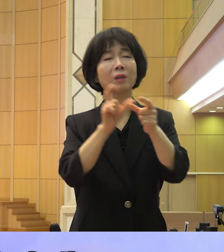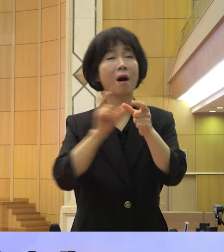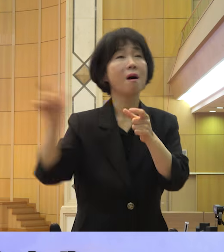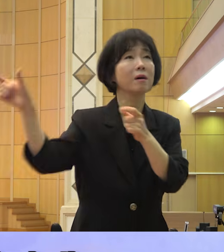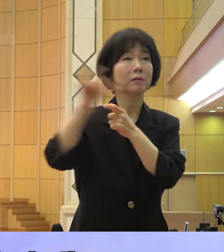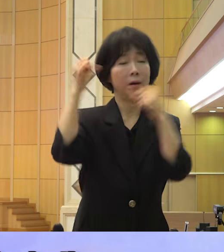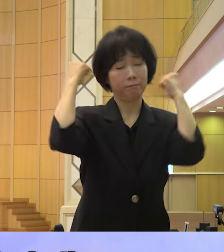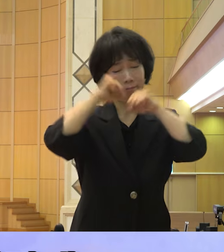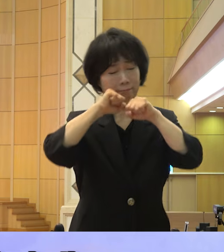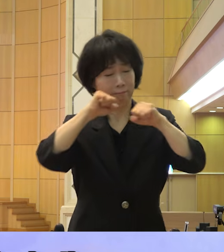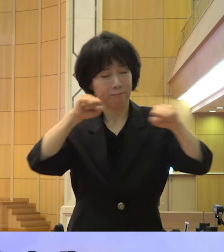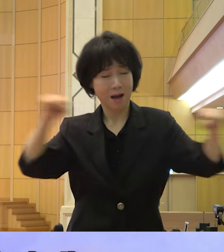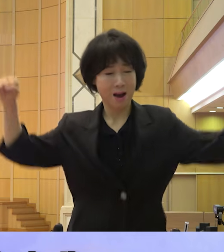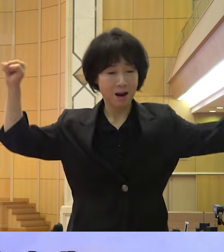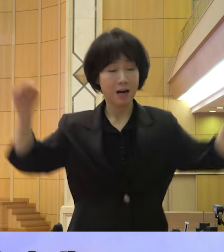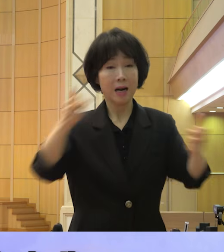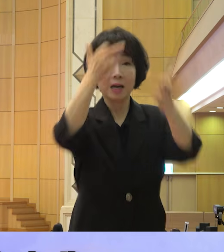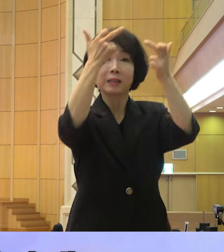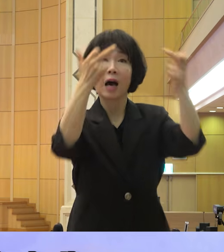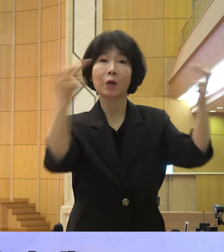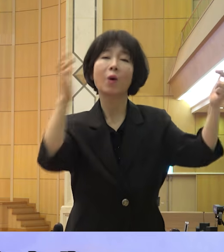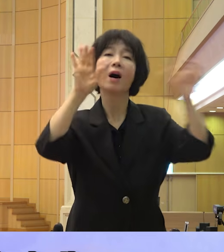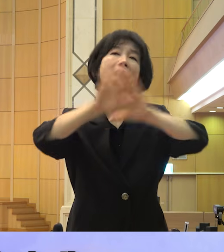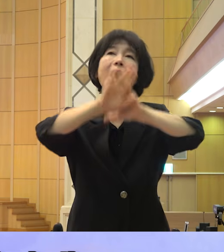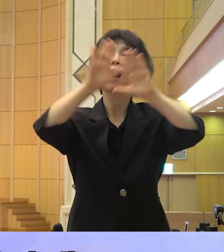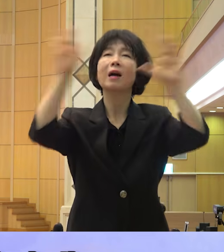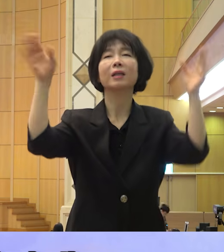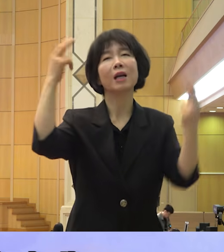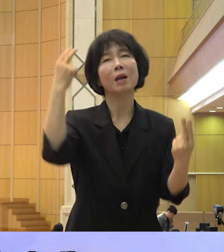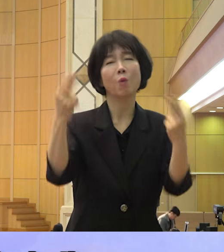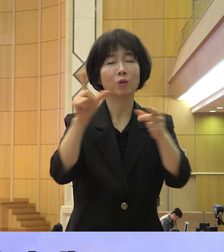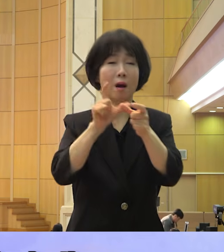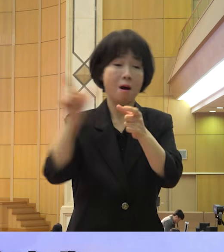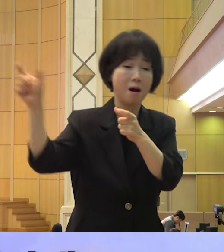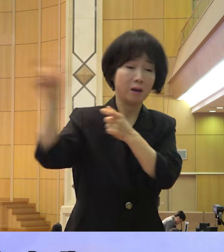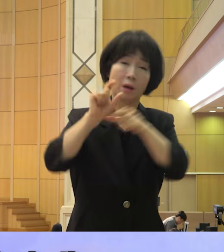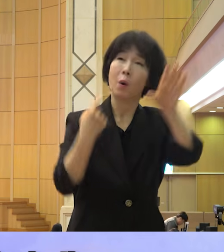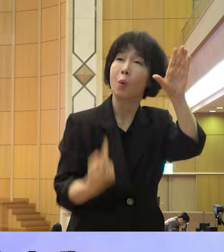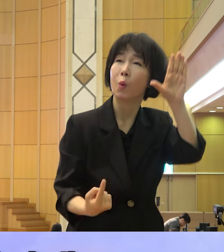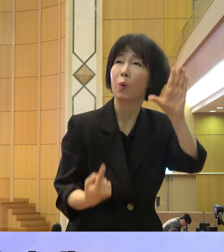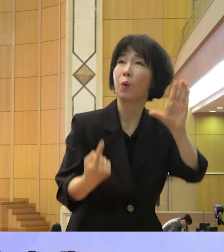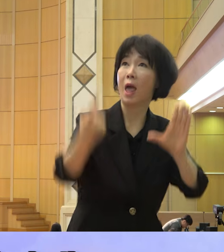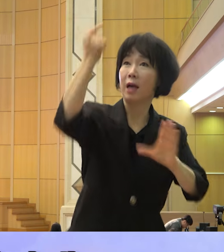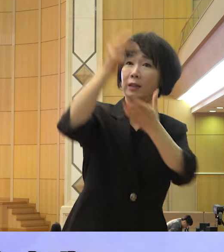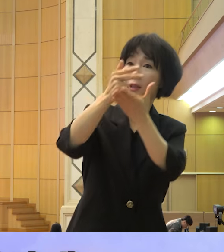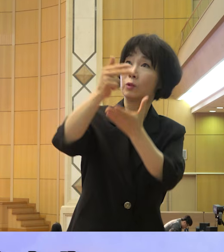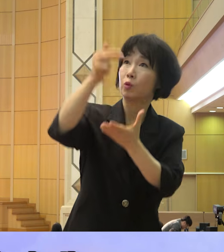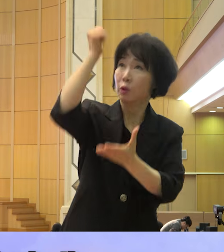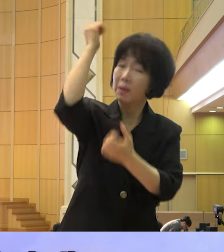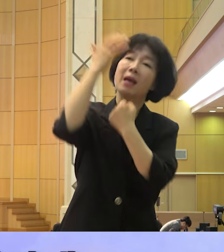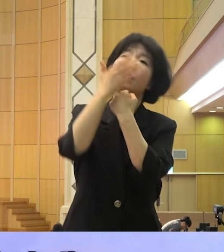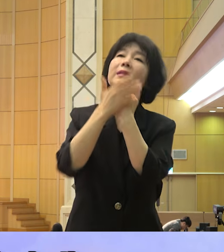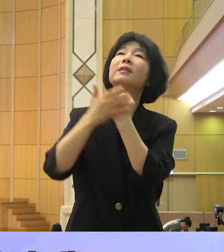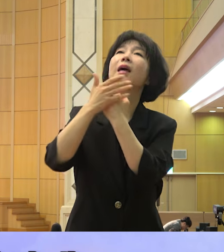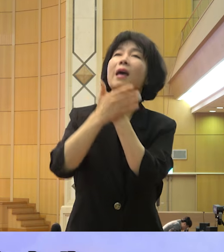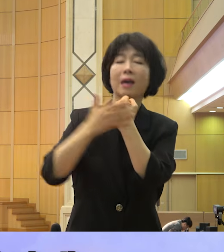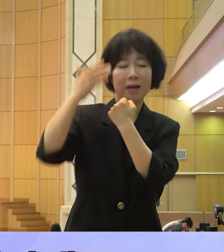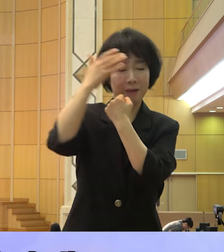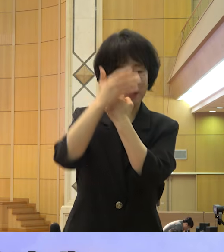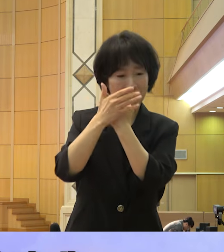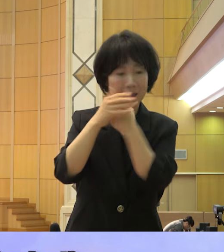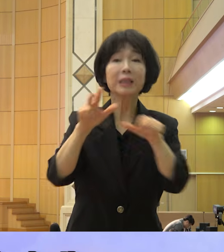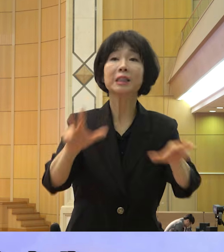바다보다도 더 넓고 저 산과 하늘보다 더 높은 주님의